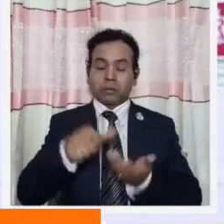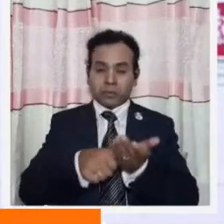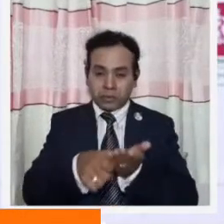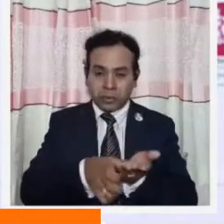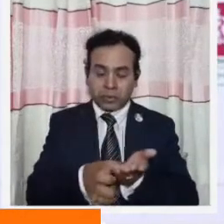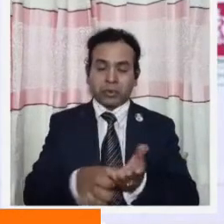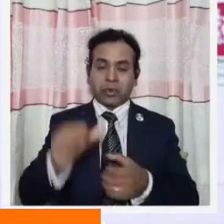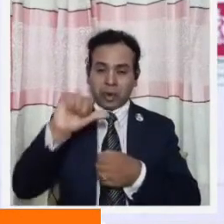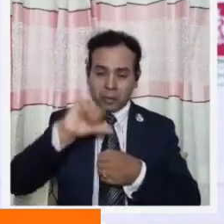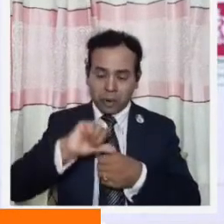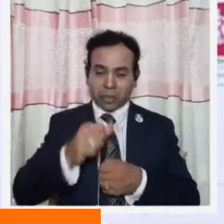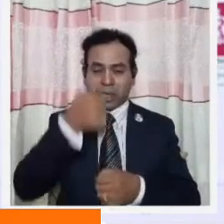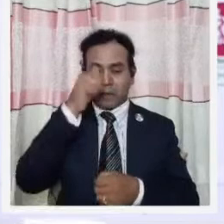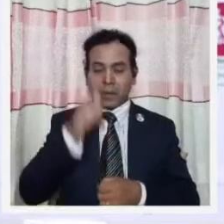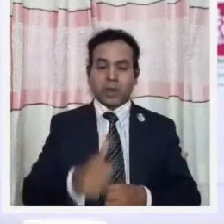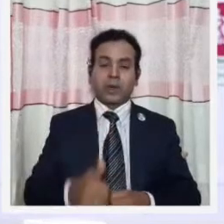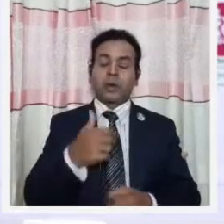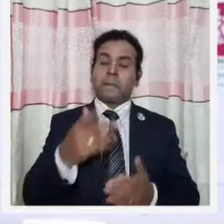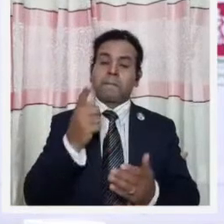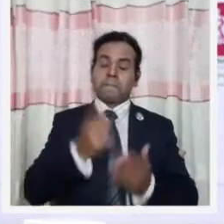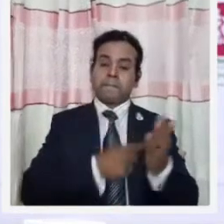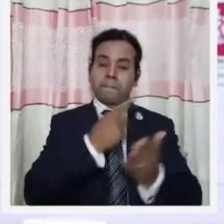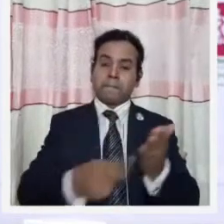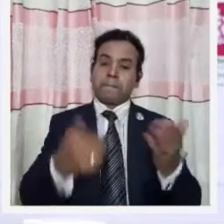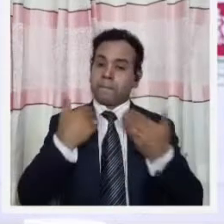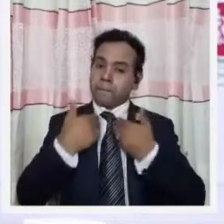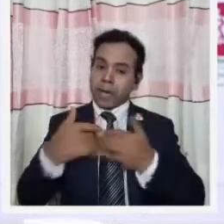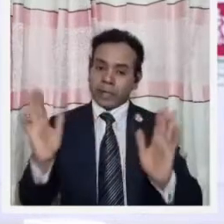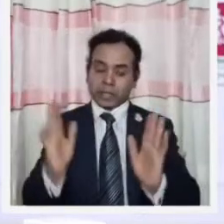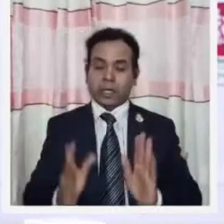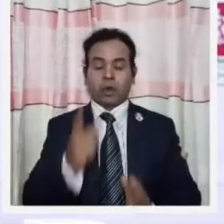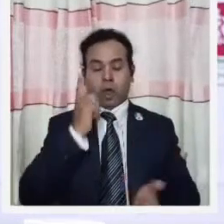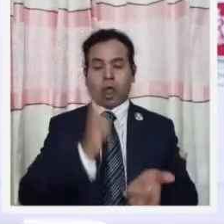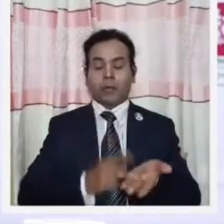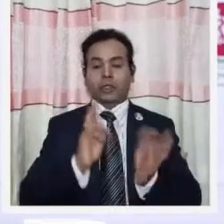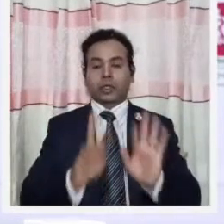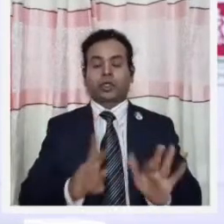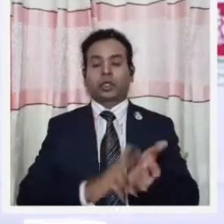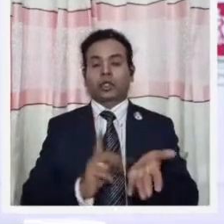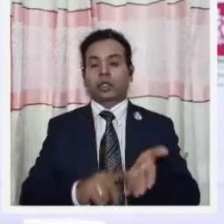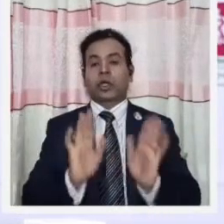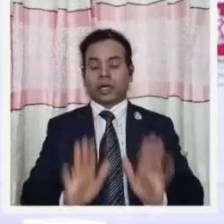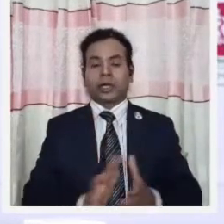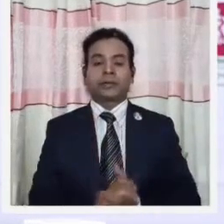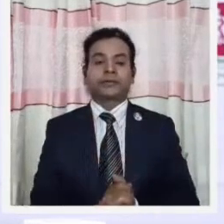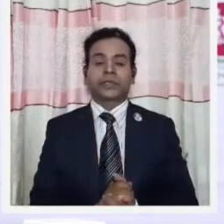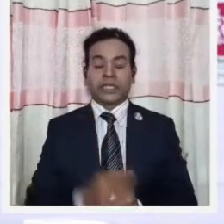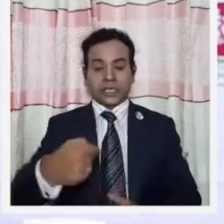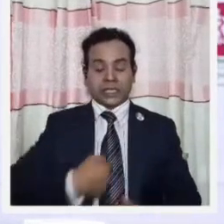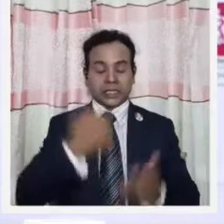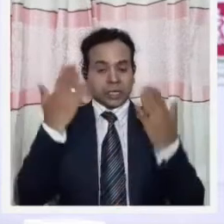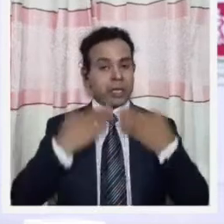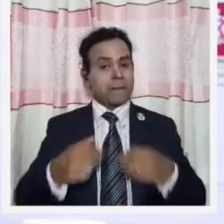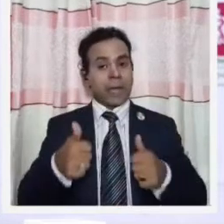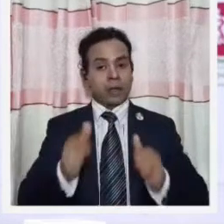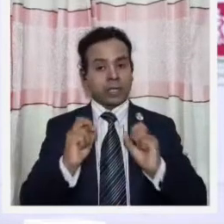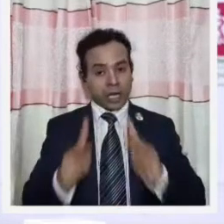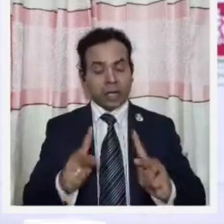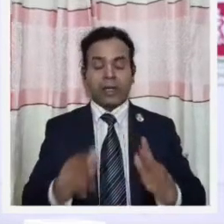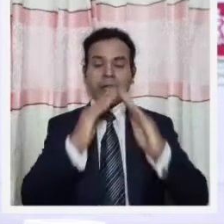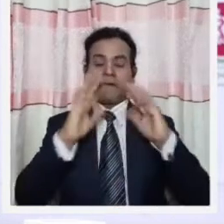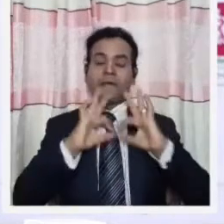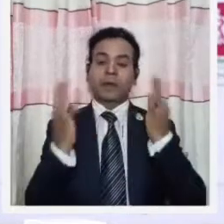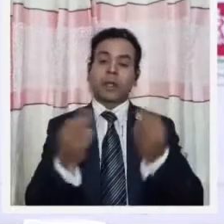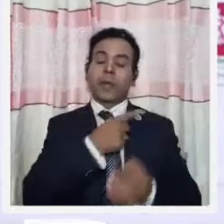করা এবং সচল জীবনযাপন করা, অবশ্যই ধূমপান পরিহার করা, যে কোনো তামাক এবং তামাক জাতীয় দ্রব্য পরিহার করা এবং যে কোনো মাদক